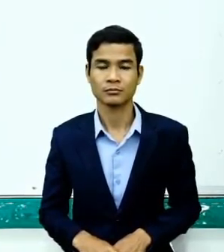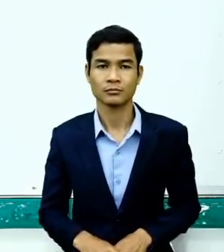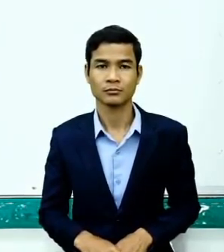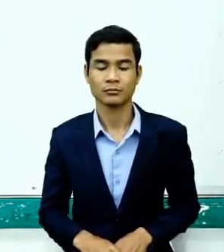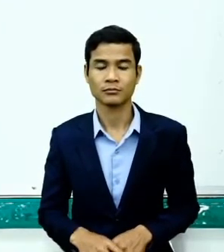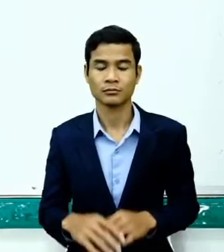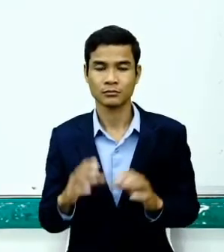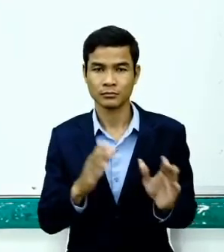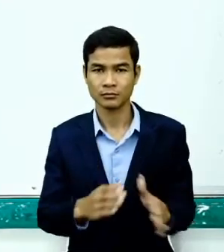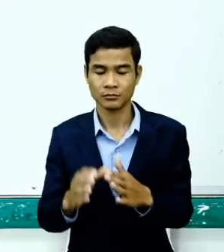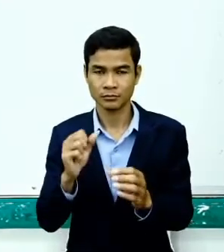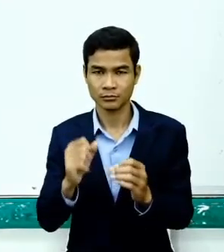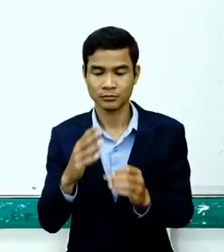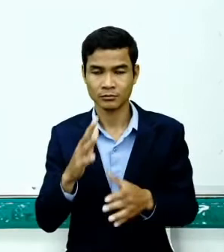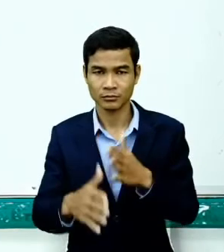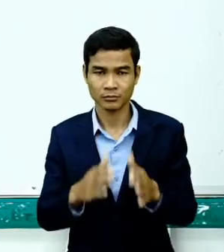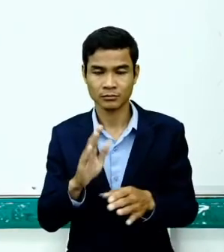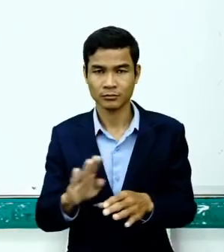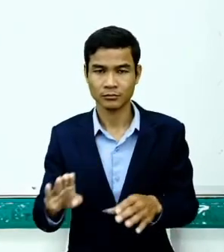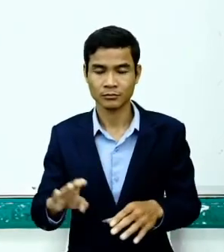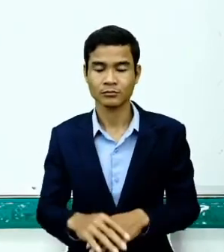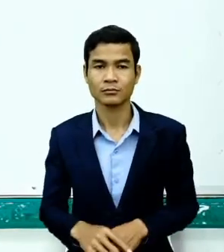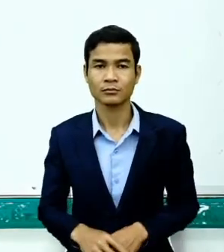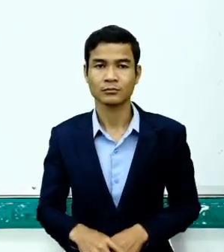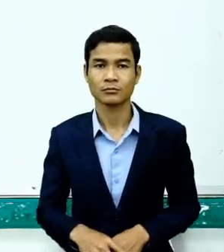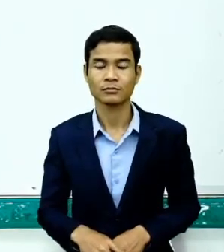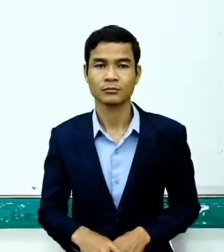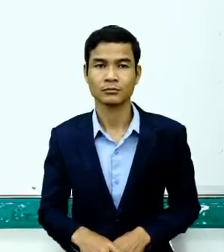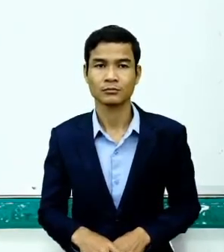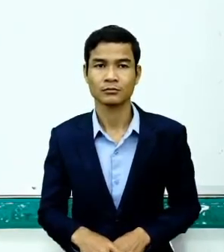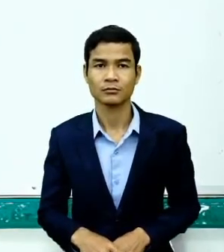ត្រៀមចាប់ផ្ដើមអាន